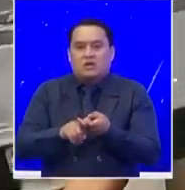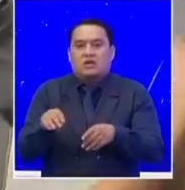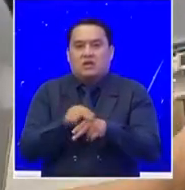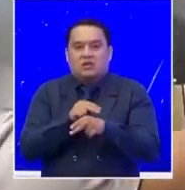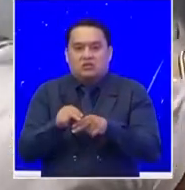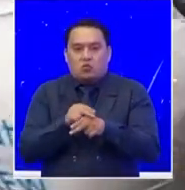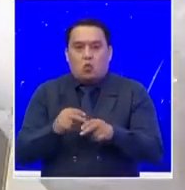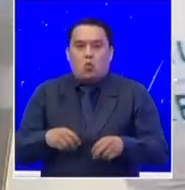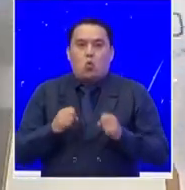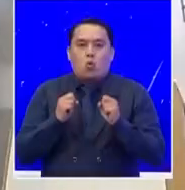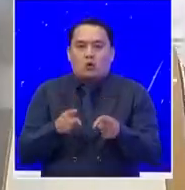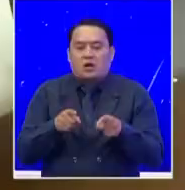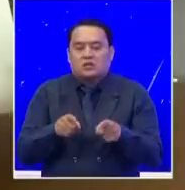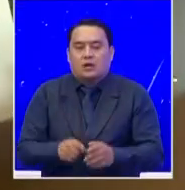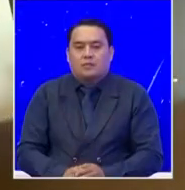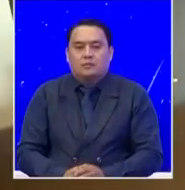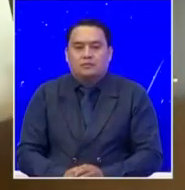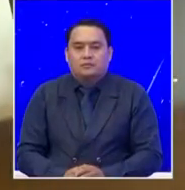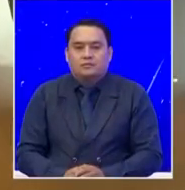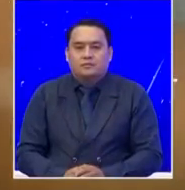и не ставя под угрозу здоровье персонала.